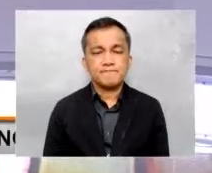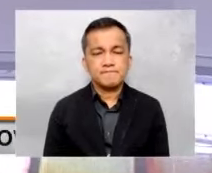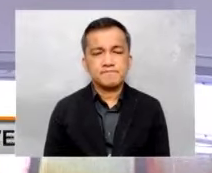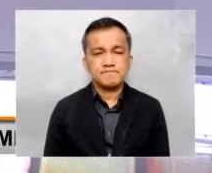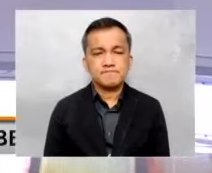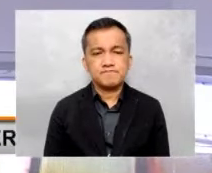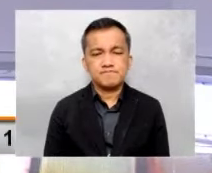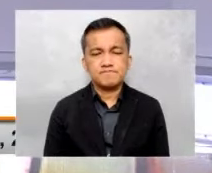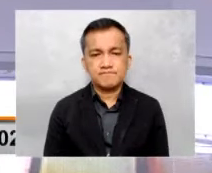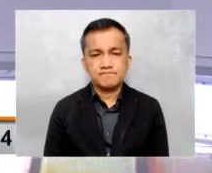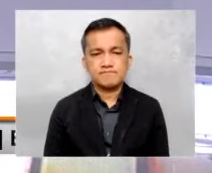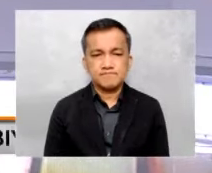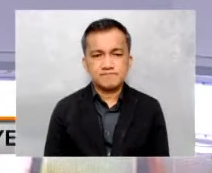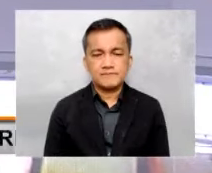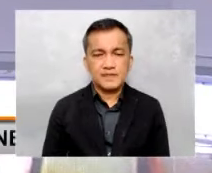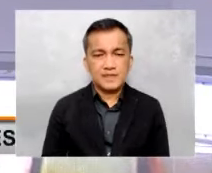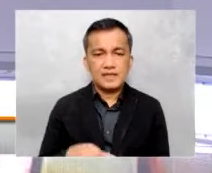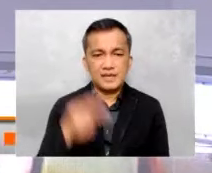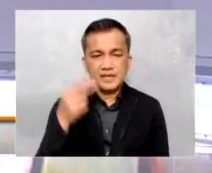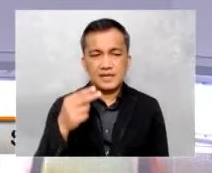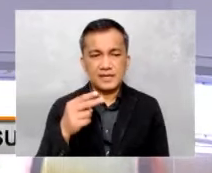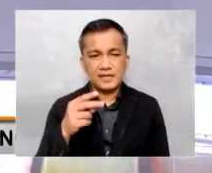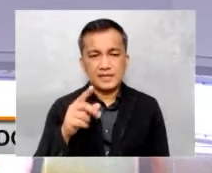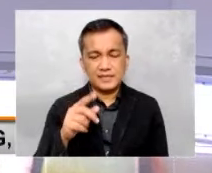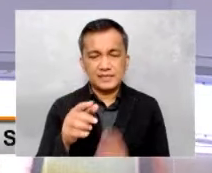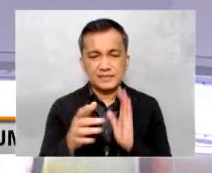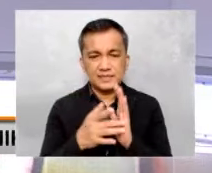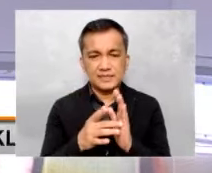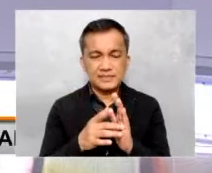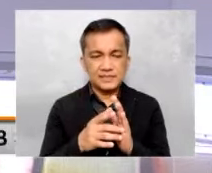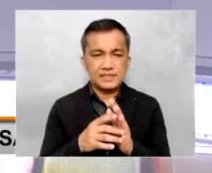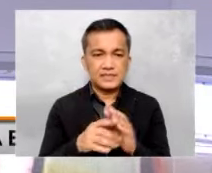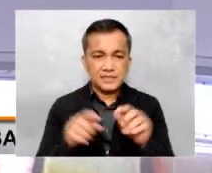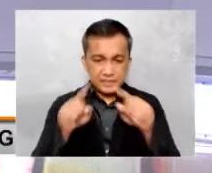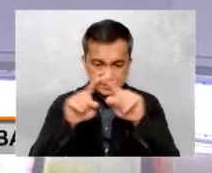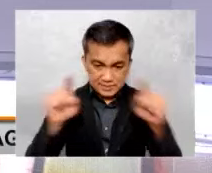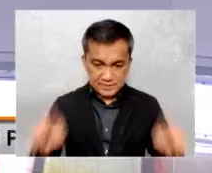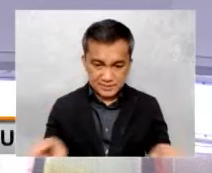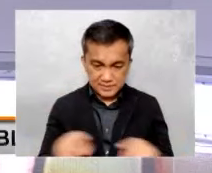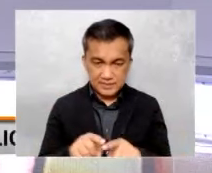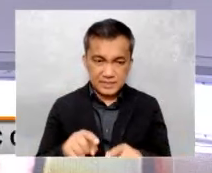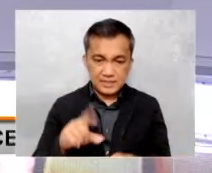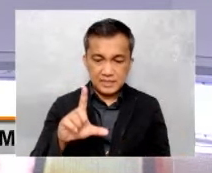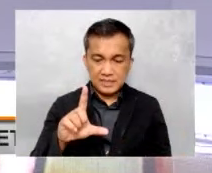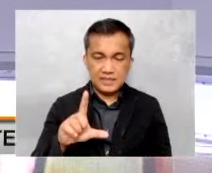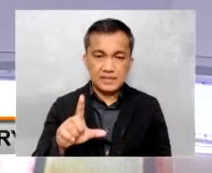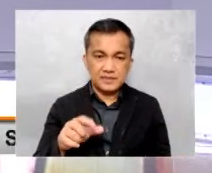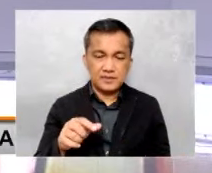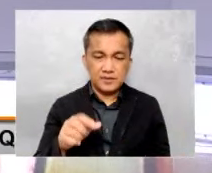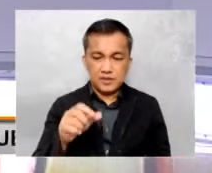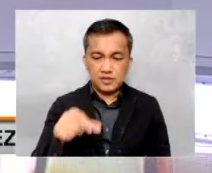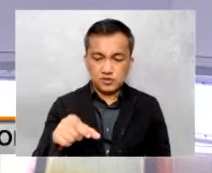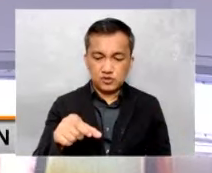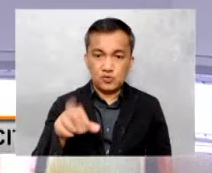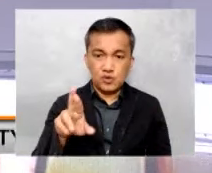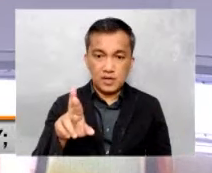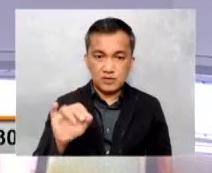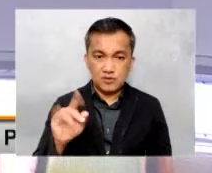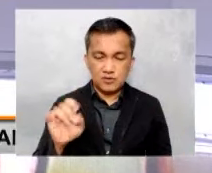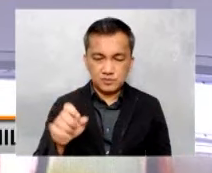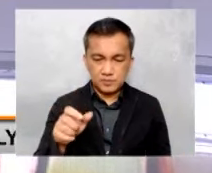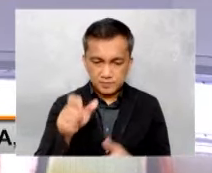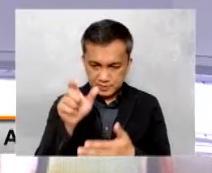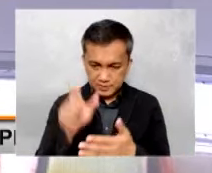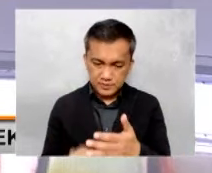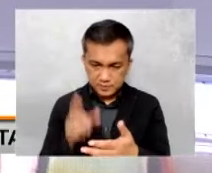high-tech ang mga lapida sa Santa Ana, Maynila. Meron itong QR code na kapag in-scan mo, mapapanood ang mga